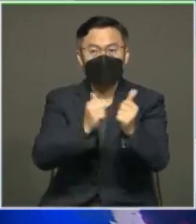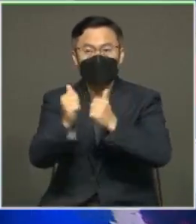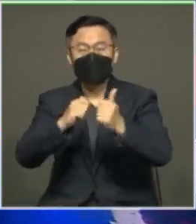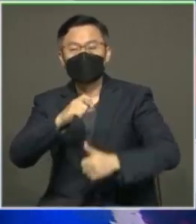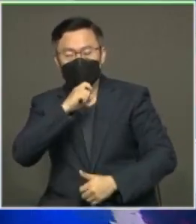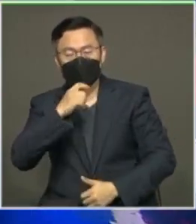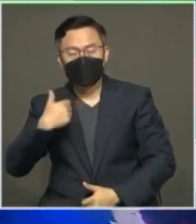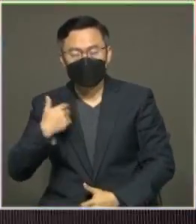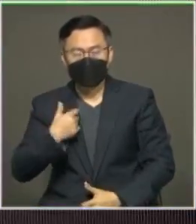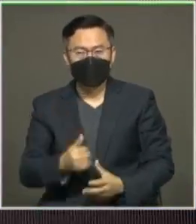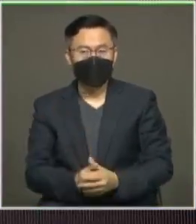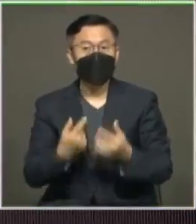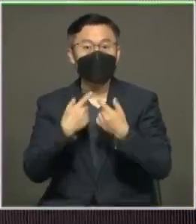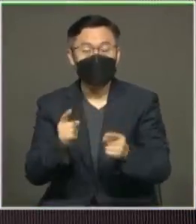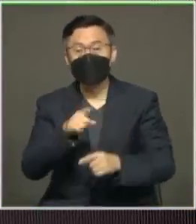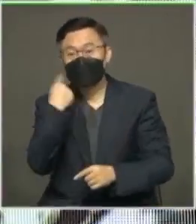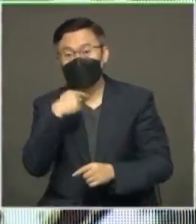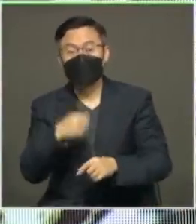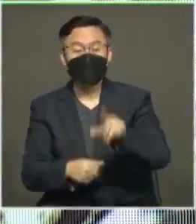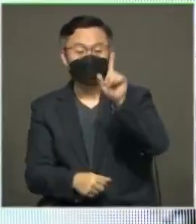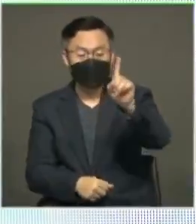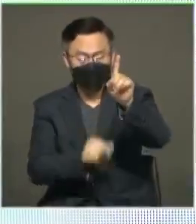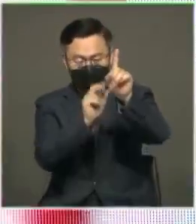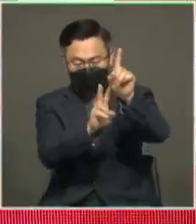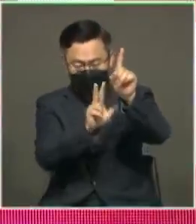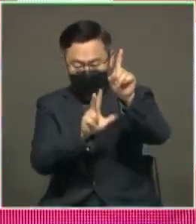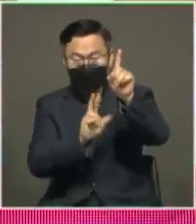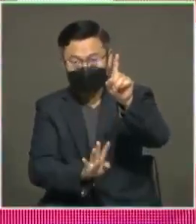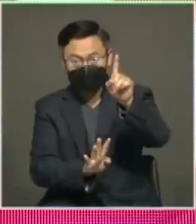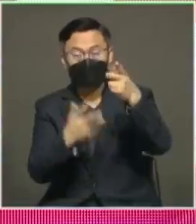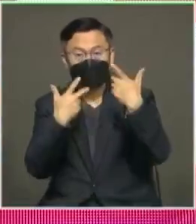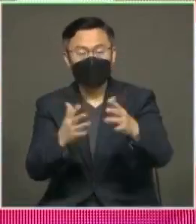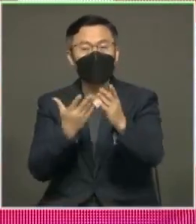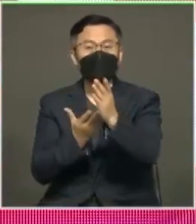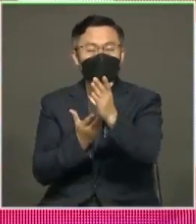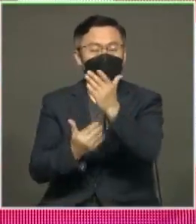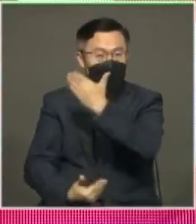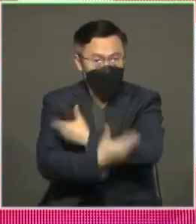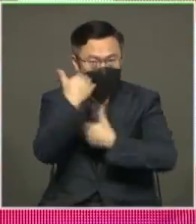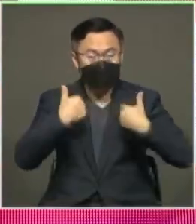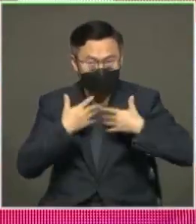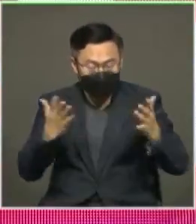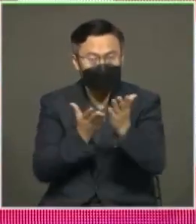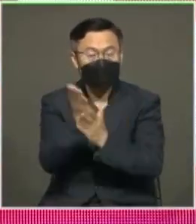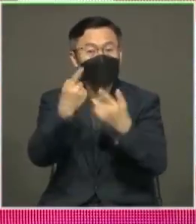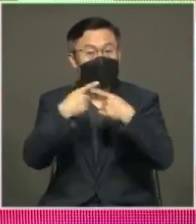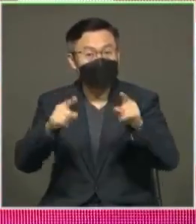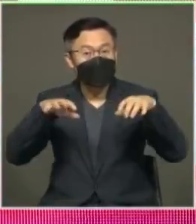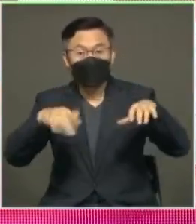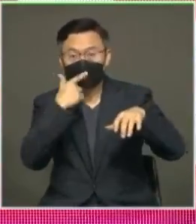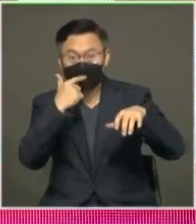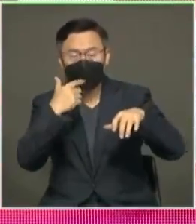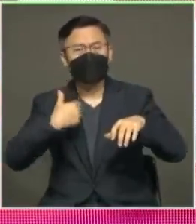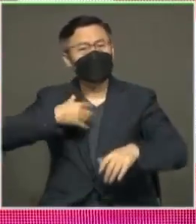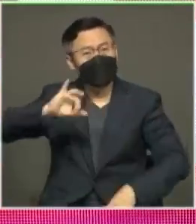อย่างที่บอกไปว่าในทางทฤษฎีถ้าเราพูดถึงทางทฤษฎีคุณผู้ชมแมนยูไนเต็ดเองก็ยังมีหวังที่จะคว้าโควต้าไปยูฟ่า